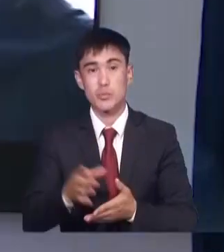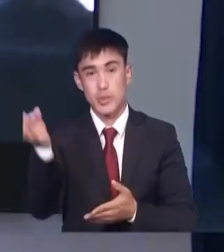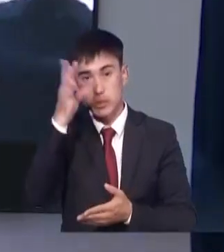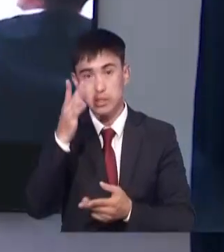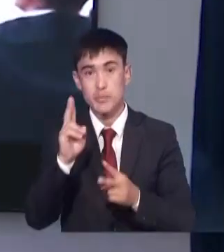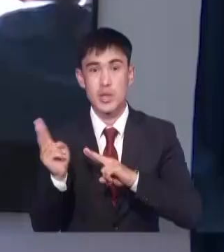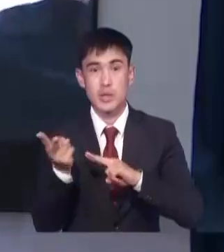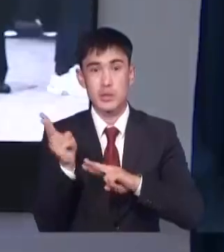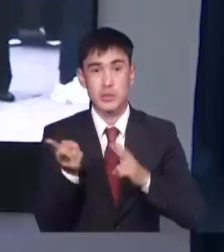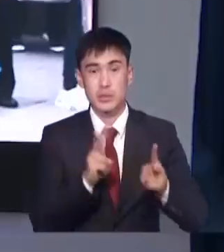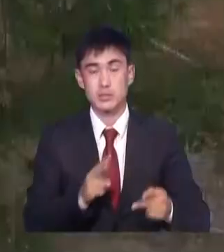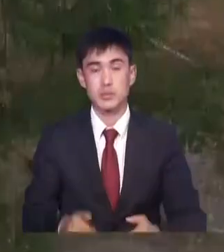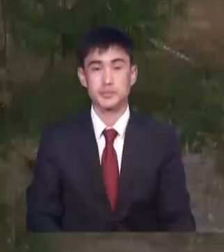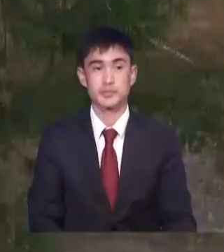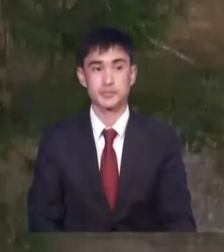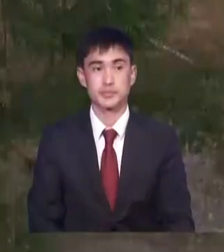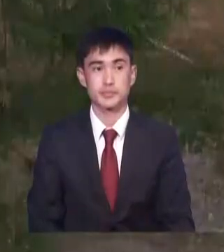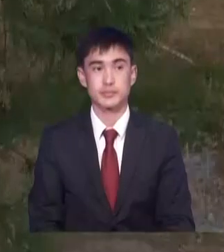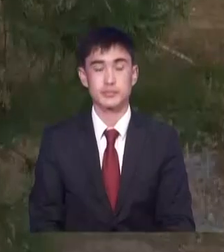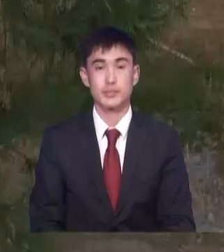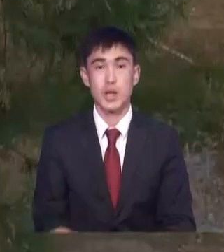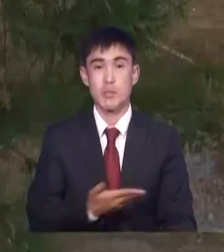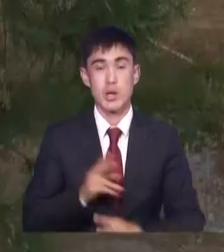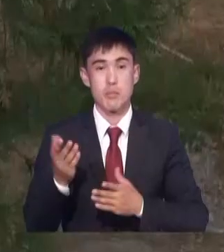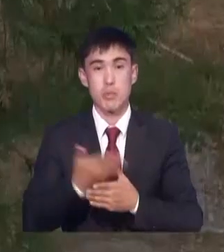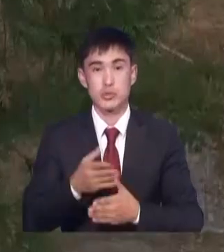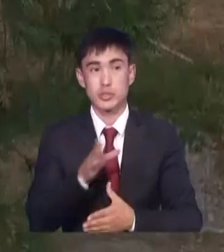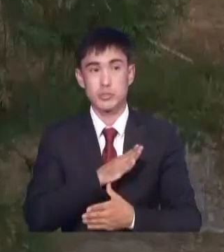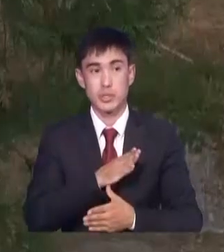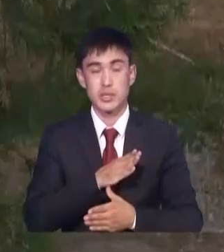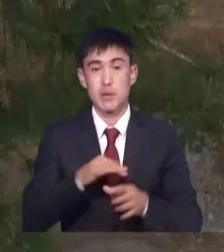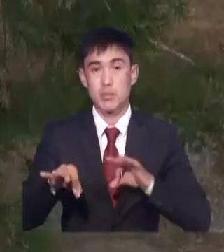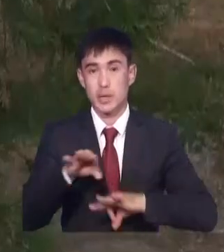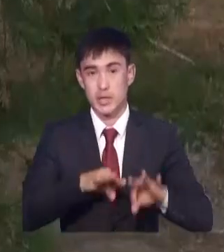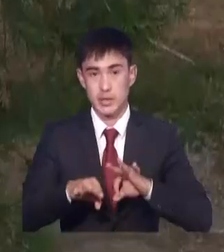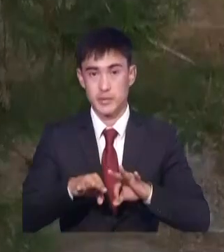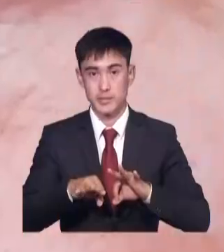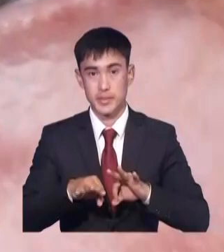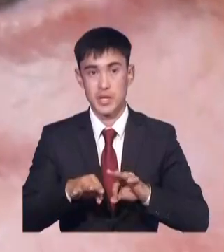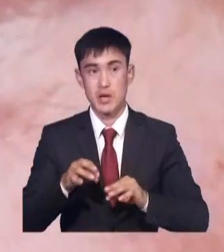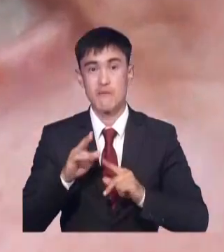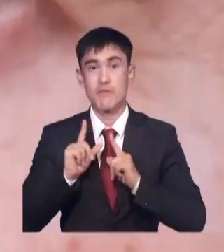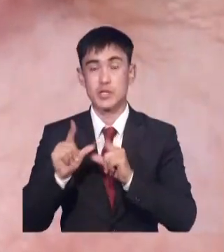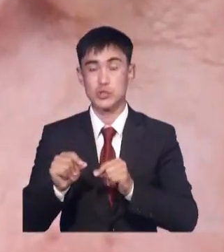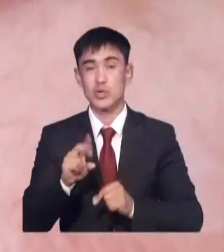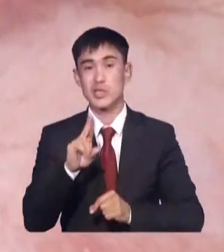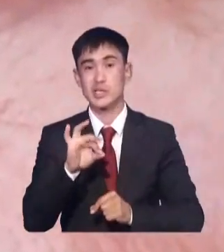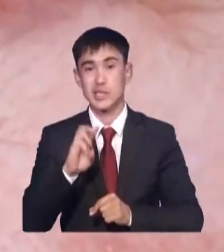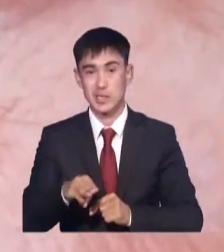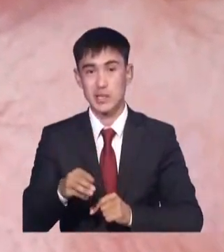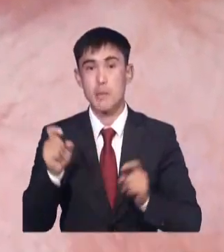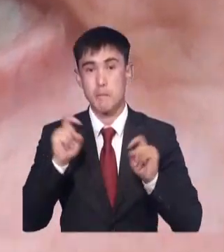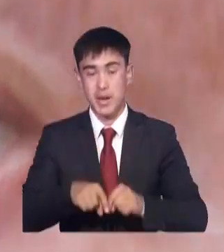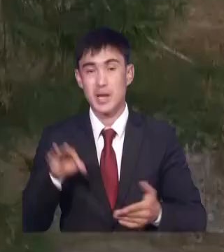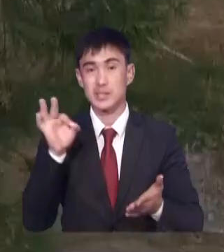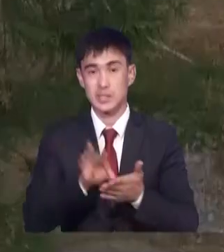народным танцем. Моими помощниками в прошлом году был заявлен вот этот проект «Выездной десант». То есть наша задача была приехать